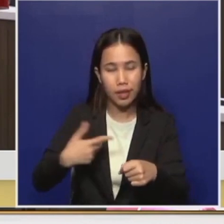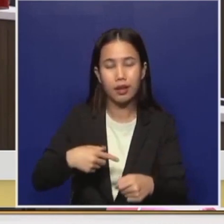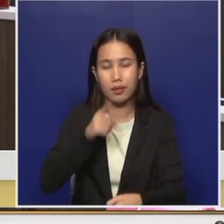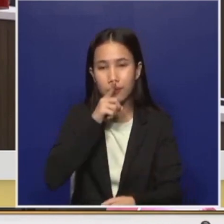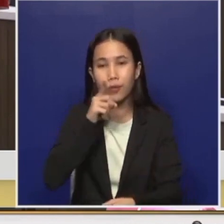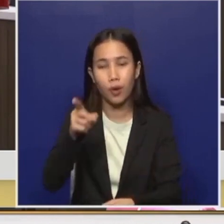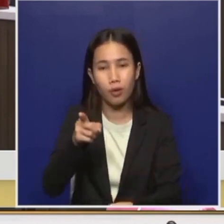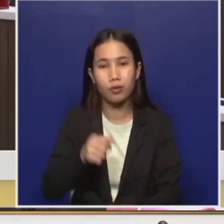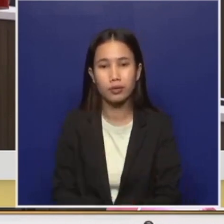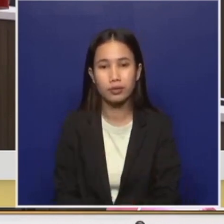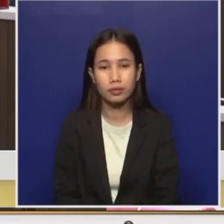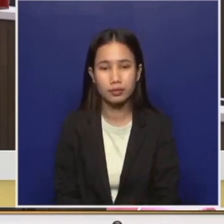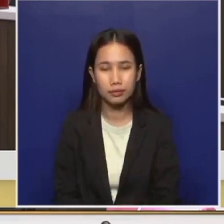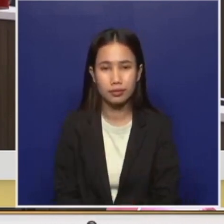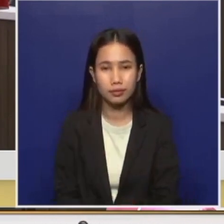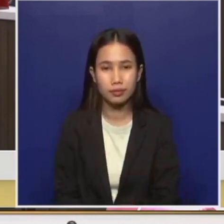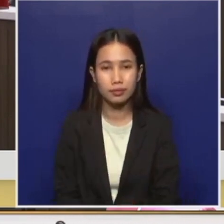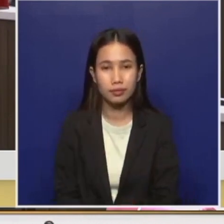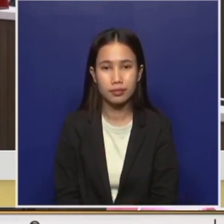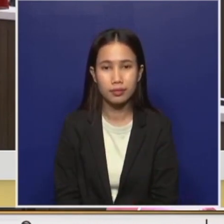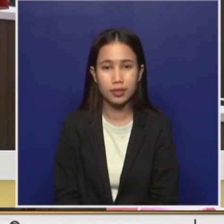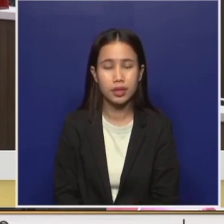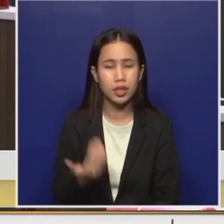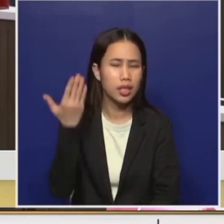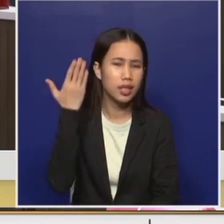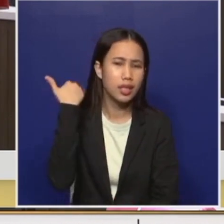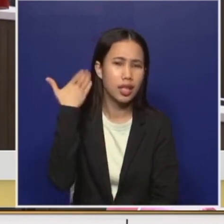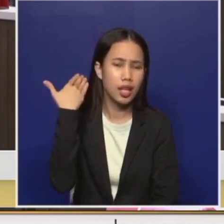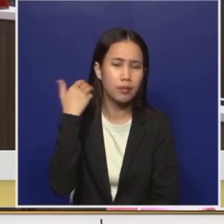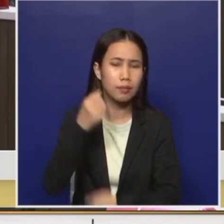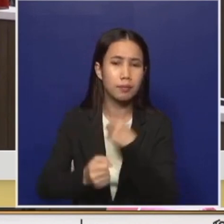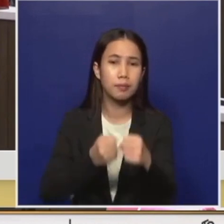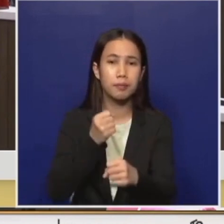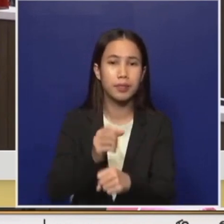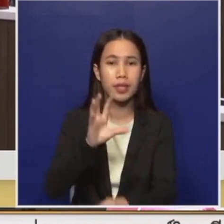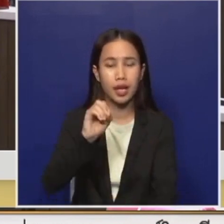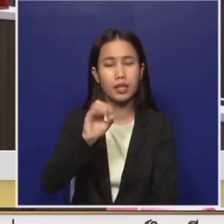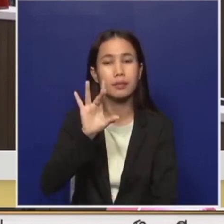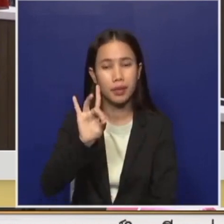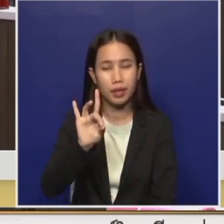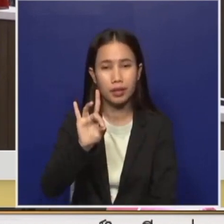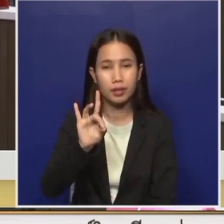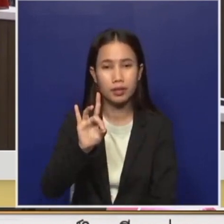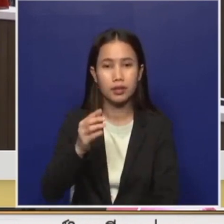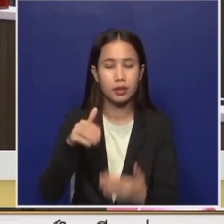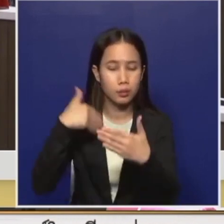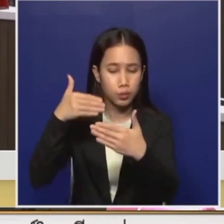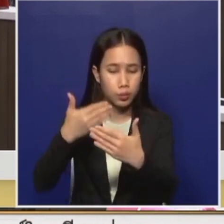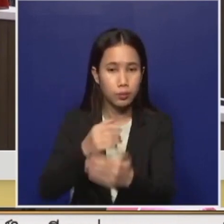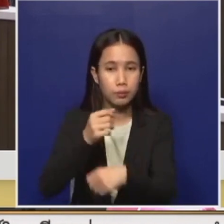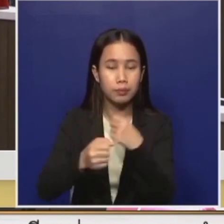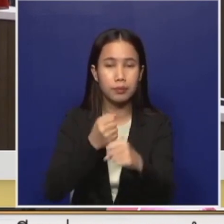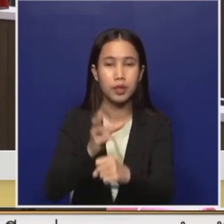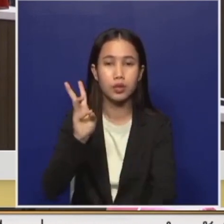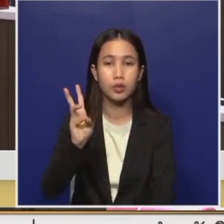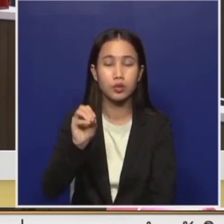ับเรื่องมเลยแงขึมาเหตุการณใหเกิดในหลงไหมปี 58ไร่มาจน 60ฟองเ